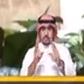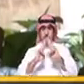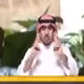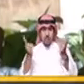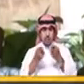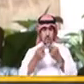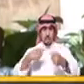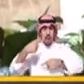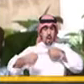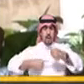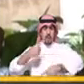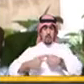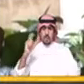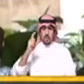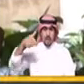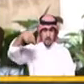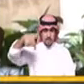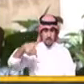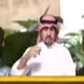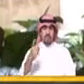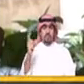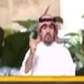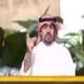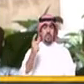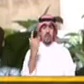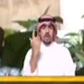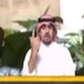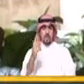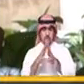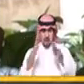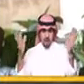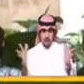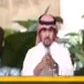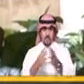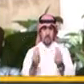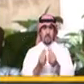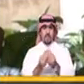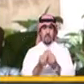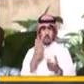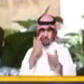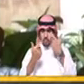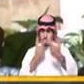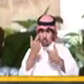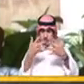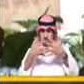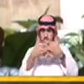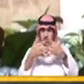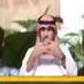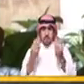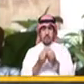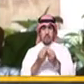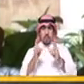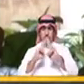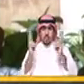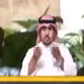إزري بسان دييغو، ويكرمون فيه النخب اللي شاركوا بالمؤتمرات أو طبقوا الجي اي اس.